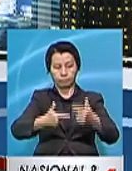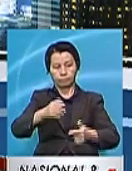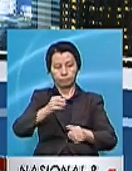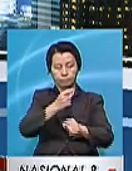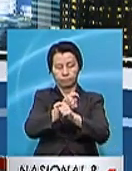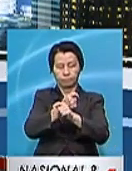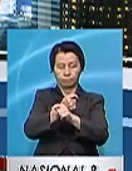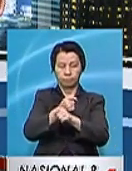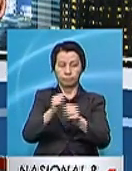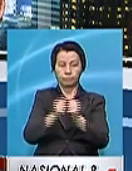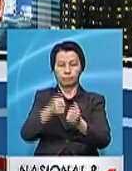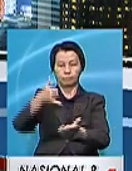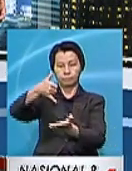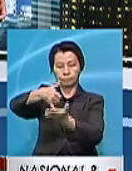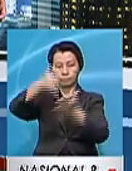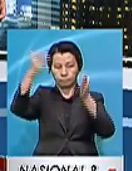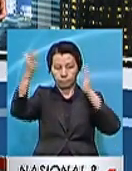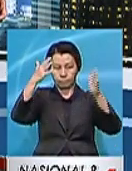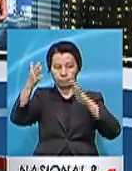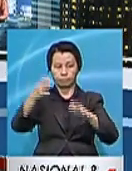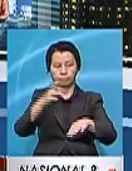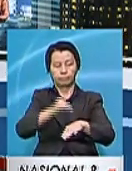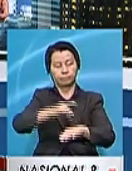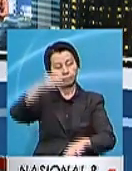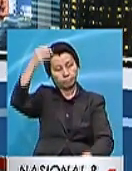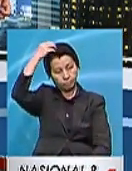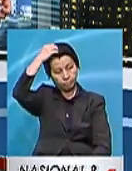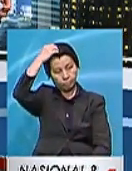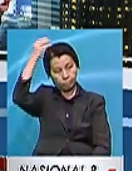mempertahankan piala Malaysia di bumi